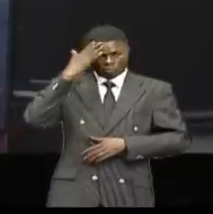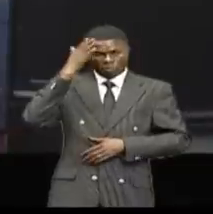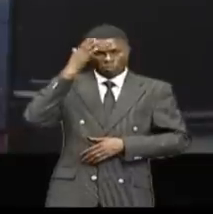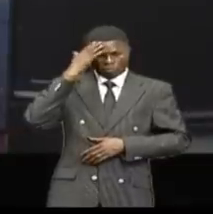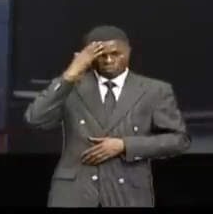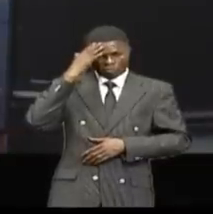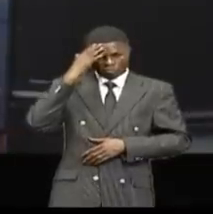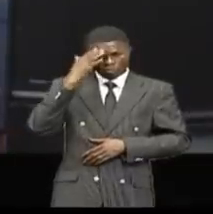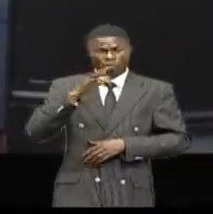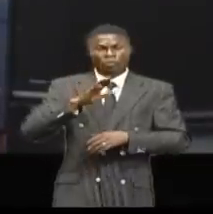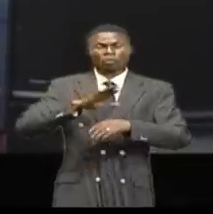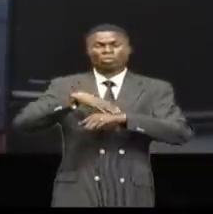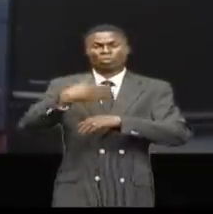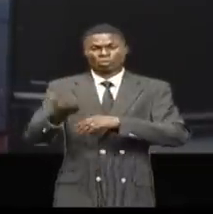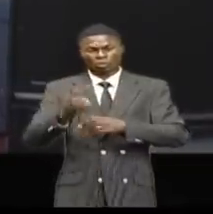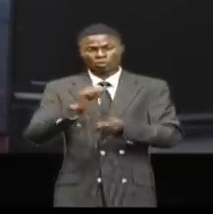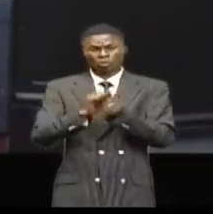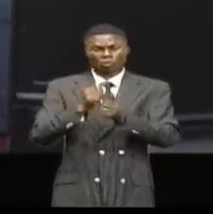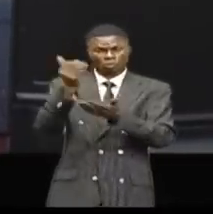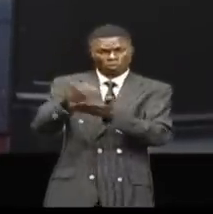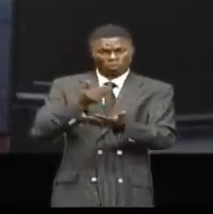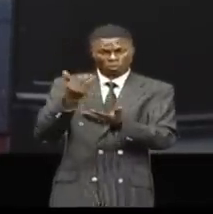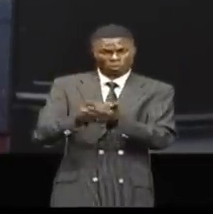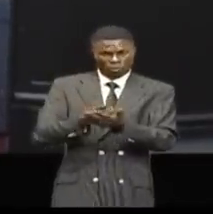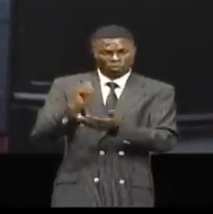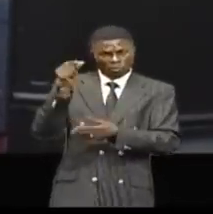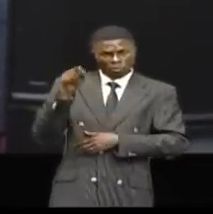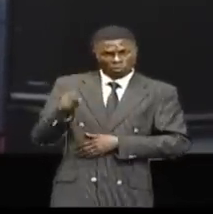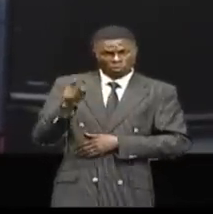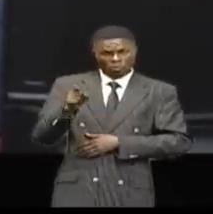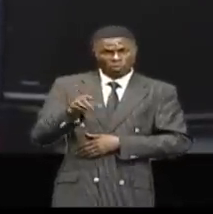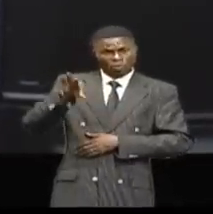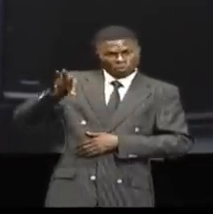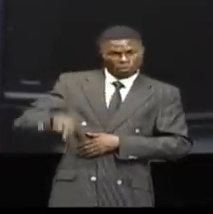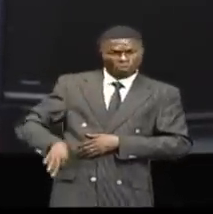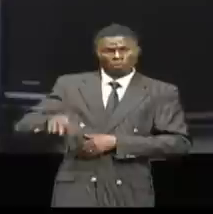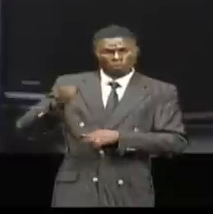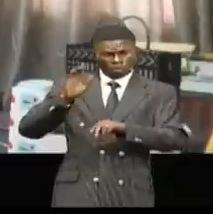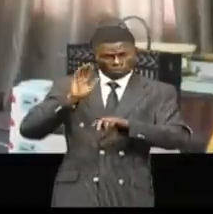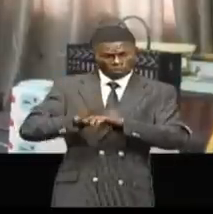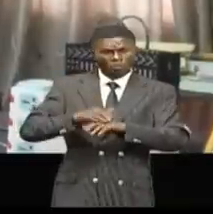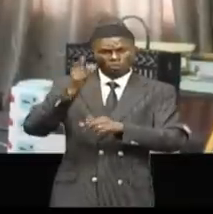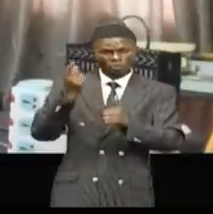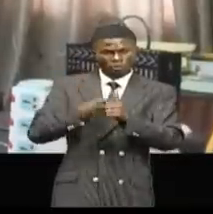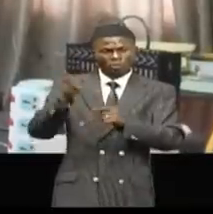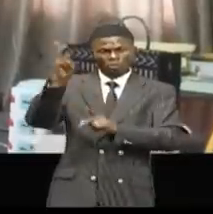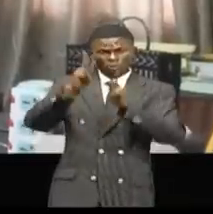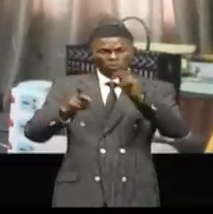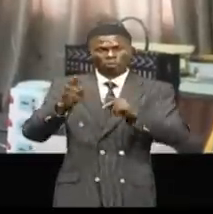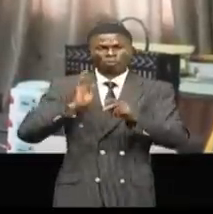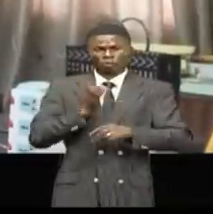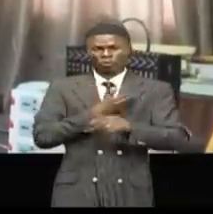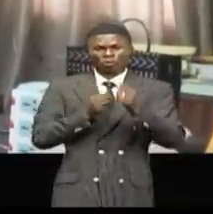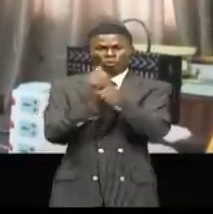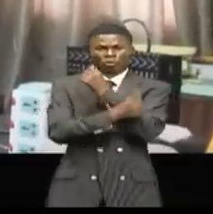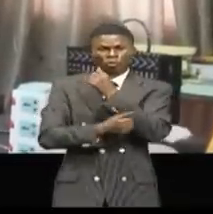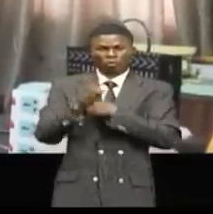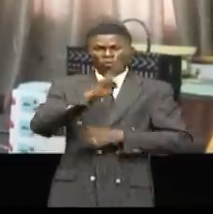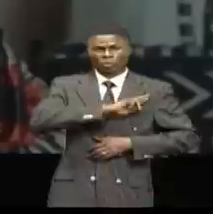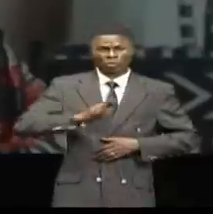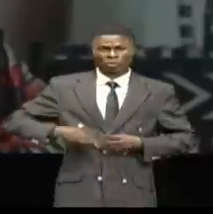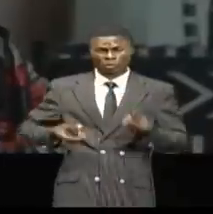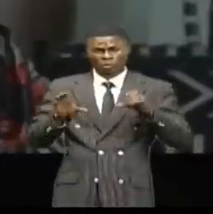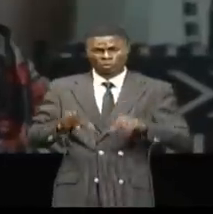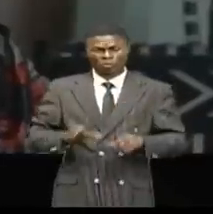que les retombées de l'exploitation des dites ressources profitent aux populations. Notre pays, la République démocratique du Congo, y